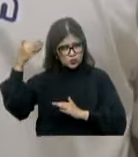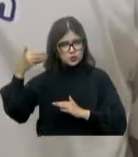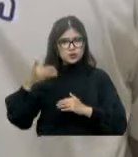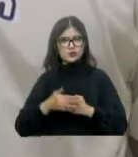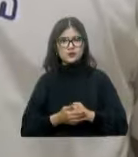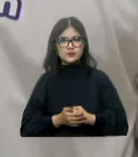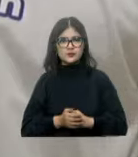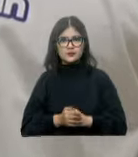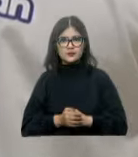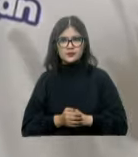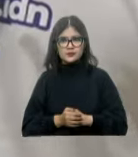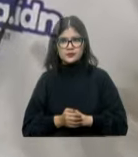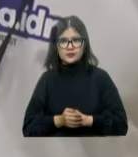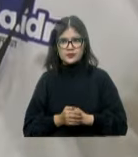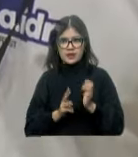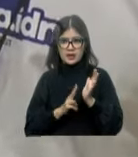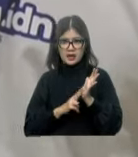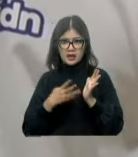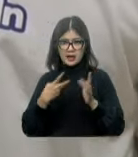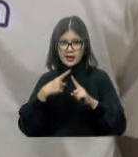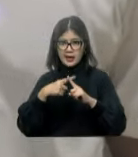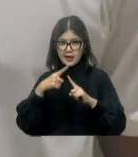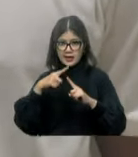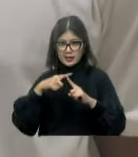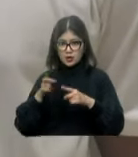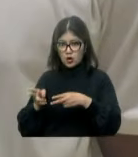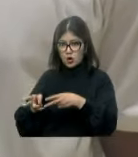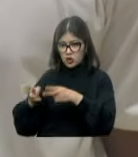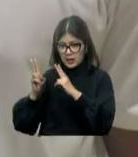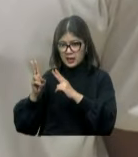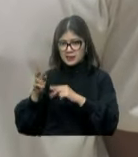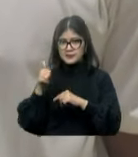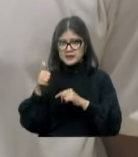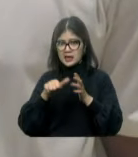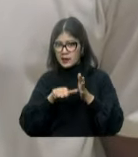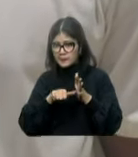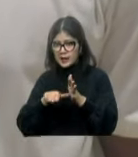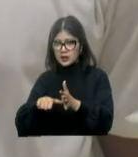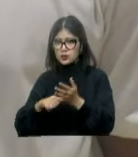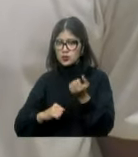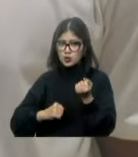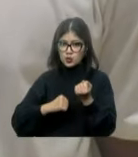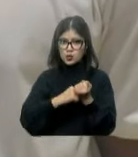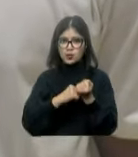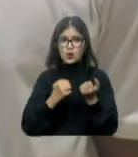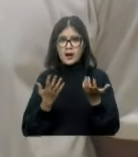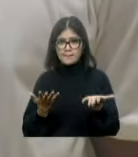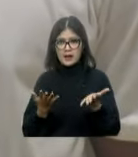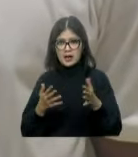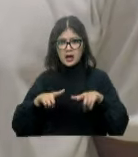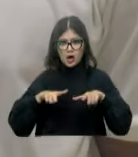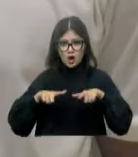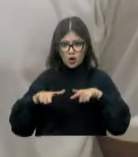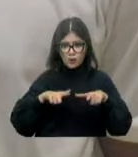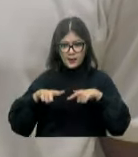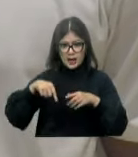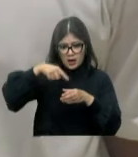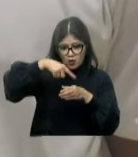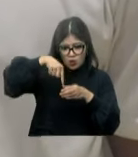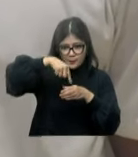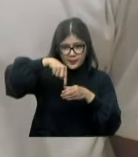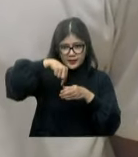Next Hotel, semoga Next Hotel juga bisa bantu support lagi untuk kompetisi terutama latte art di